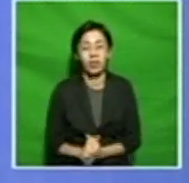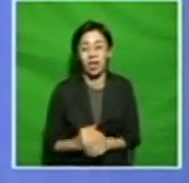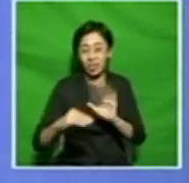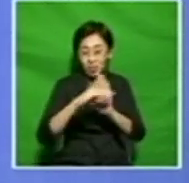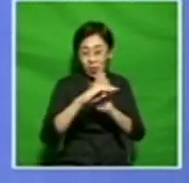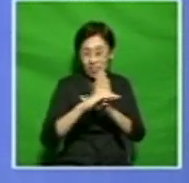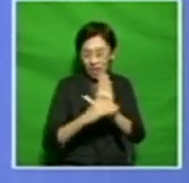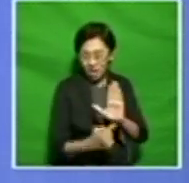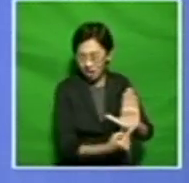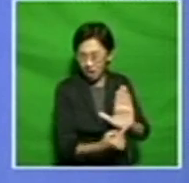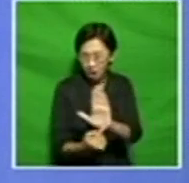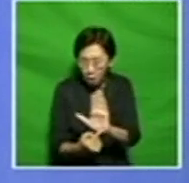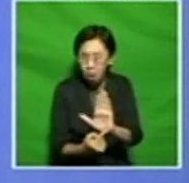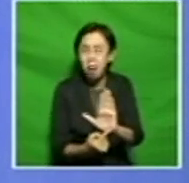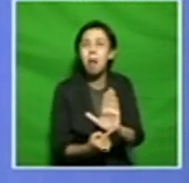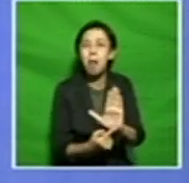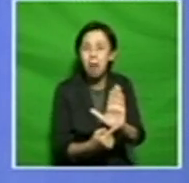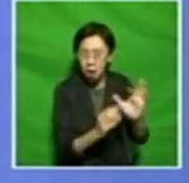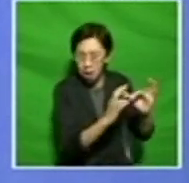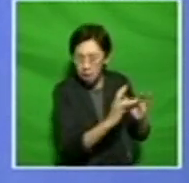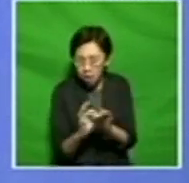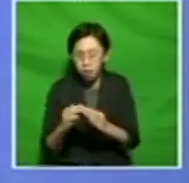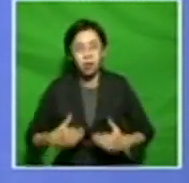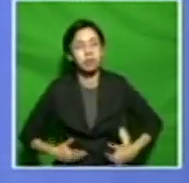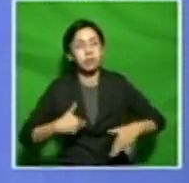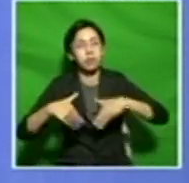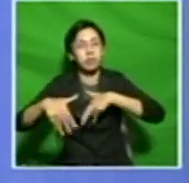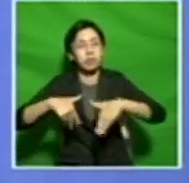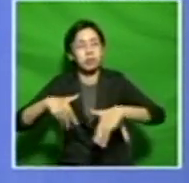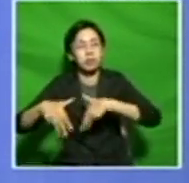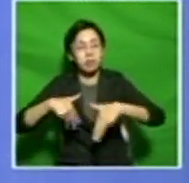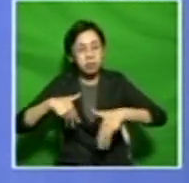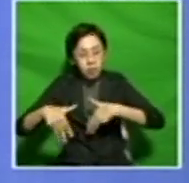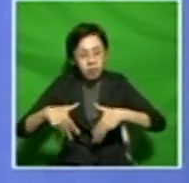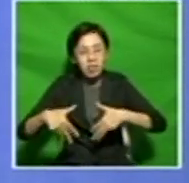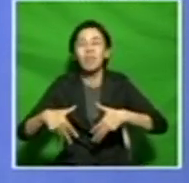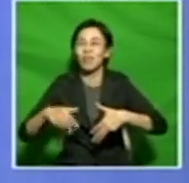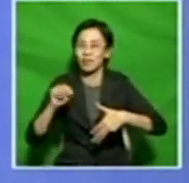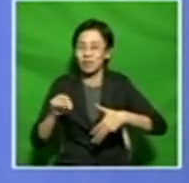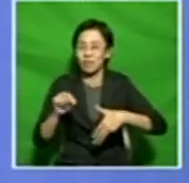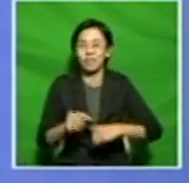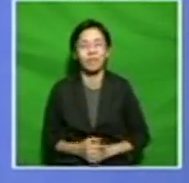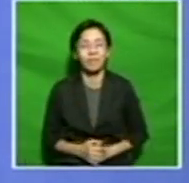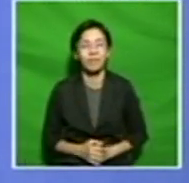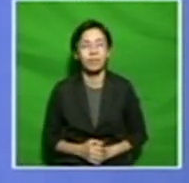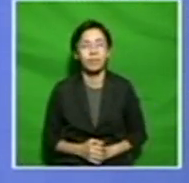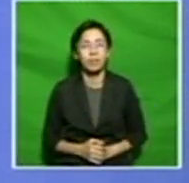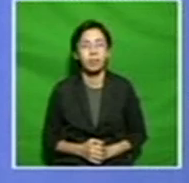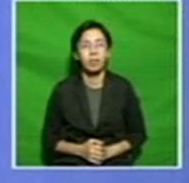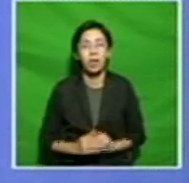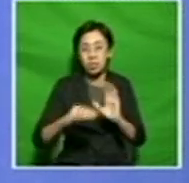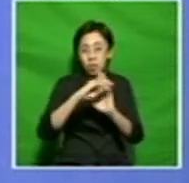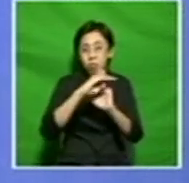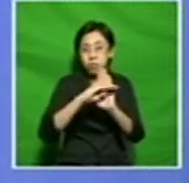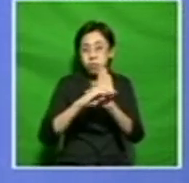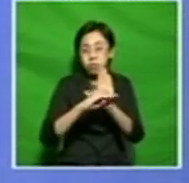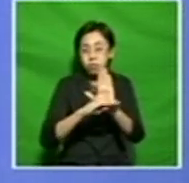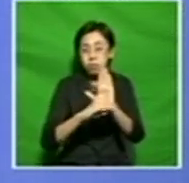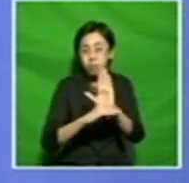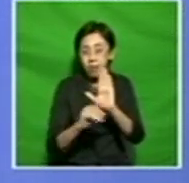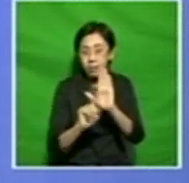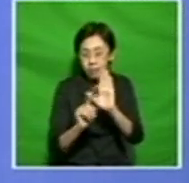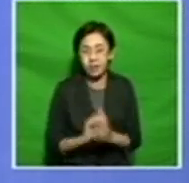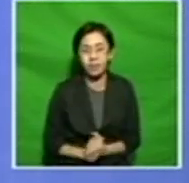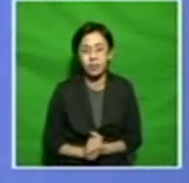ระทบกับวิถีชีวิตและทำให้สถานการณ์มันฉุกเฉินข้อกำหนดนี้ก็จะมี